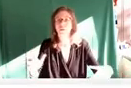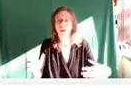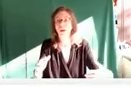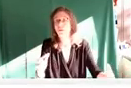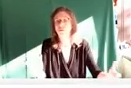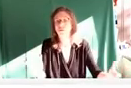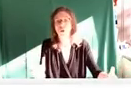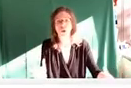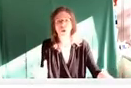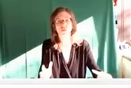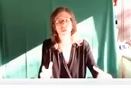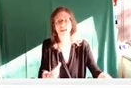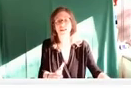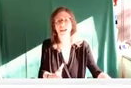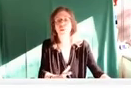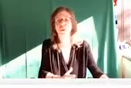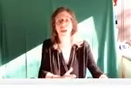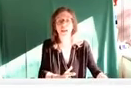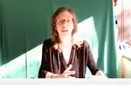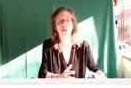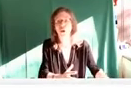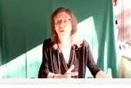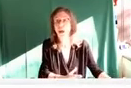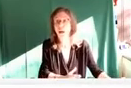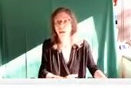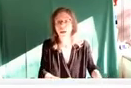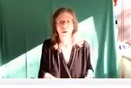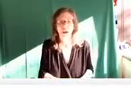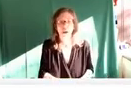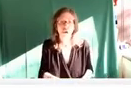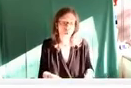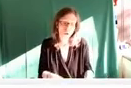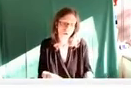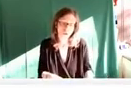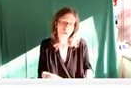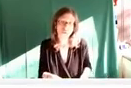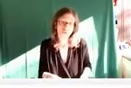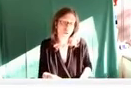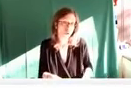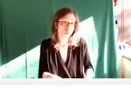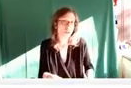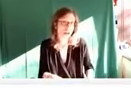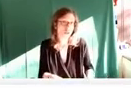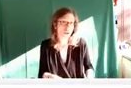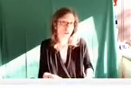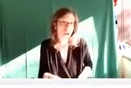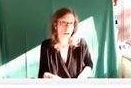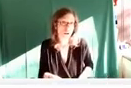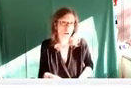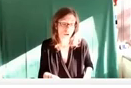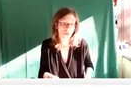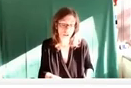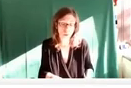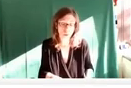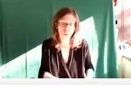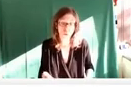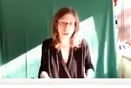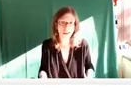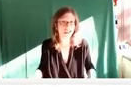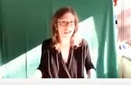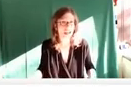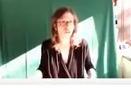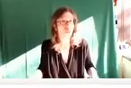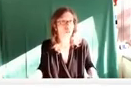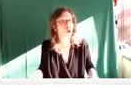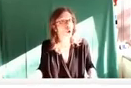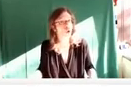transmission dans un certains contextes et de temps, bien là, il y a une publication qui va dire ça, puis là, il va en avoir